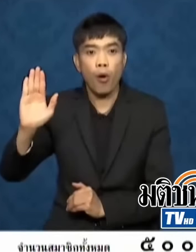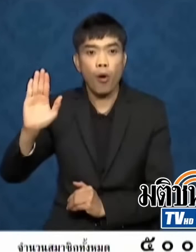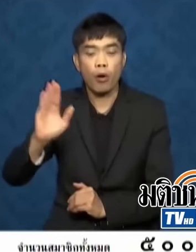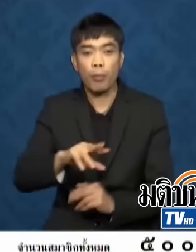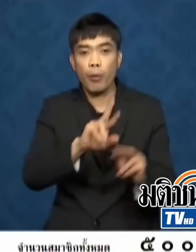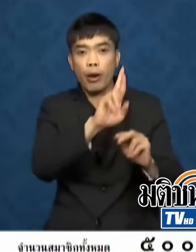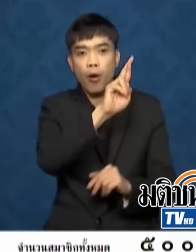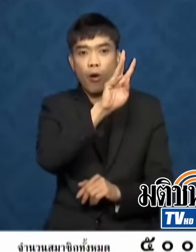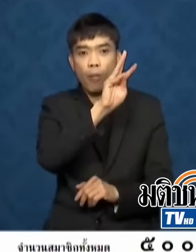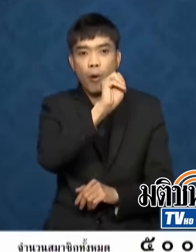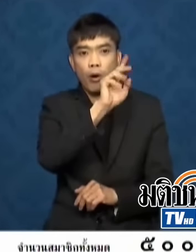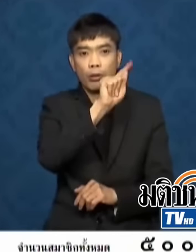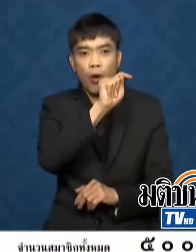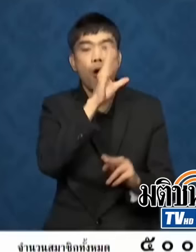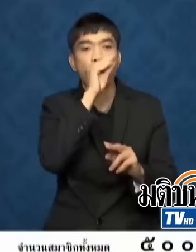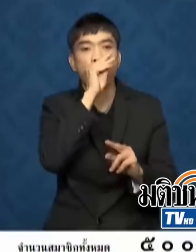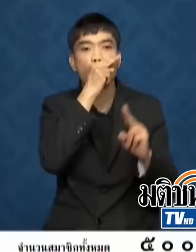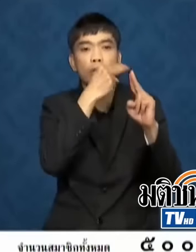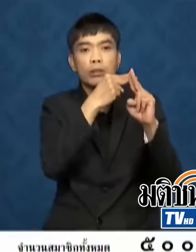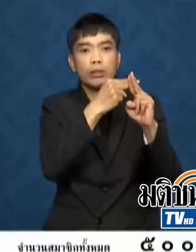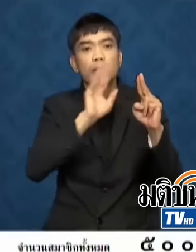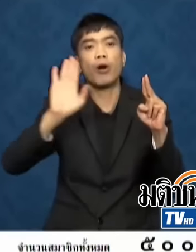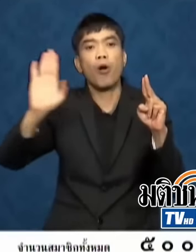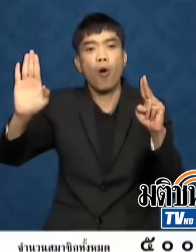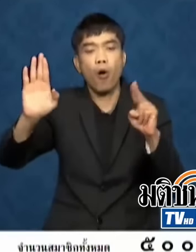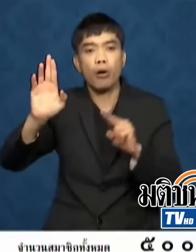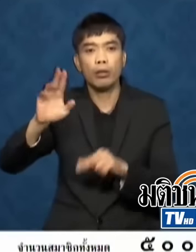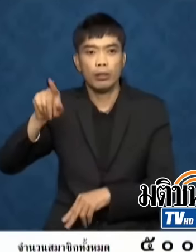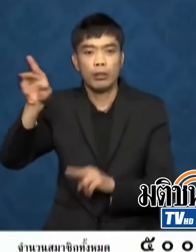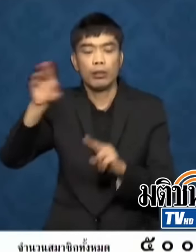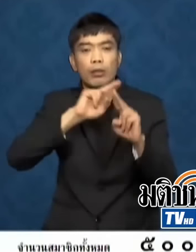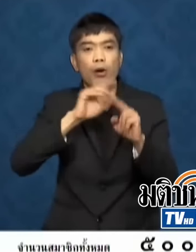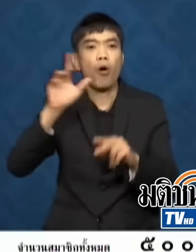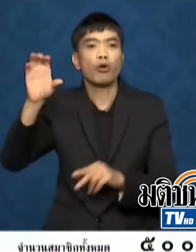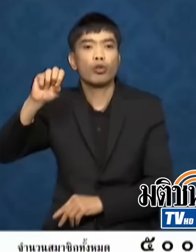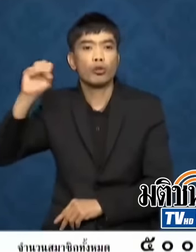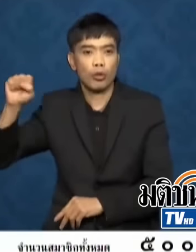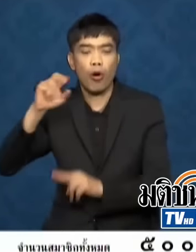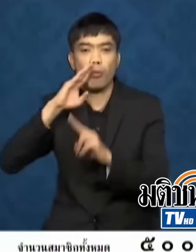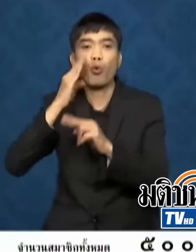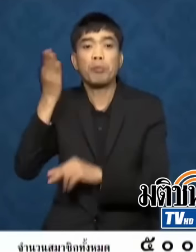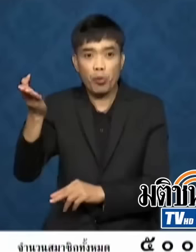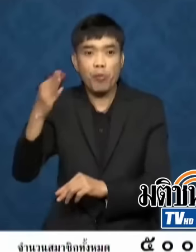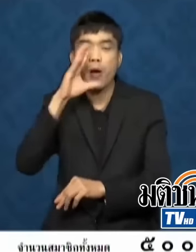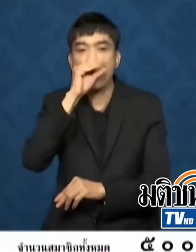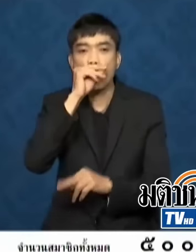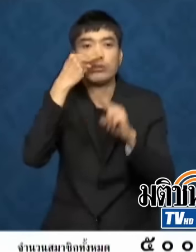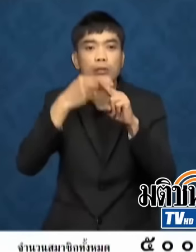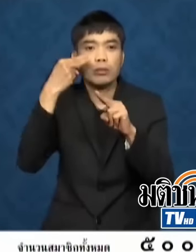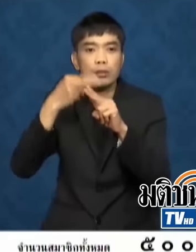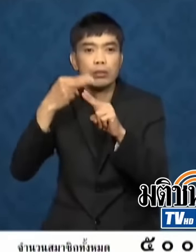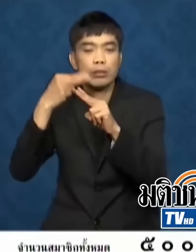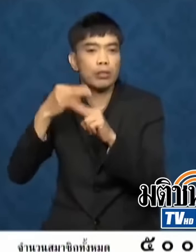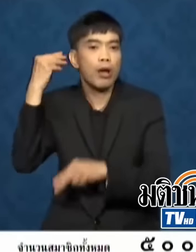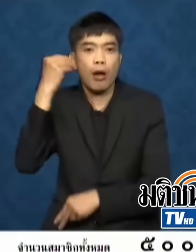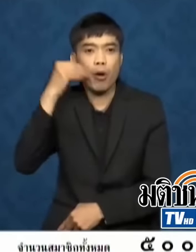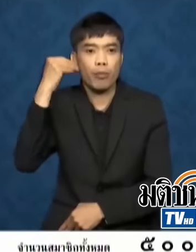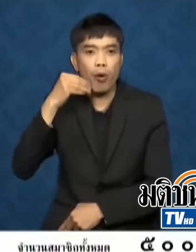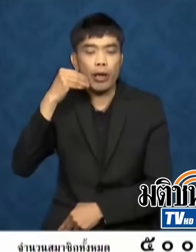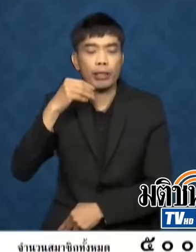ดพิงถึงท่านณัฐวุฒิหลายครั้งถึงแม้จะเสียหายหรือไม่เสียหายแต่ว่าจากท่านบอกว่าคาดเคลื่อนเข้า